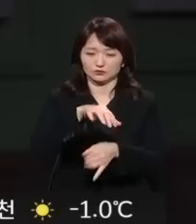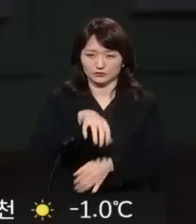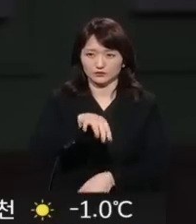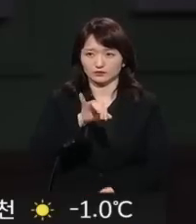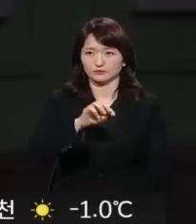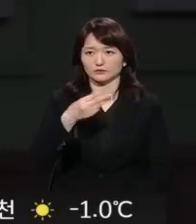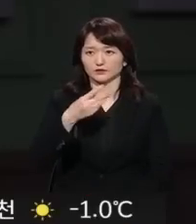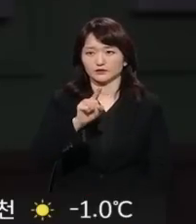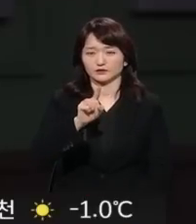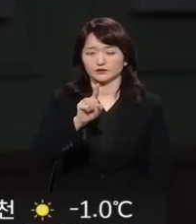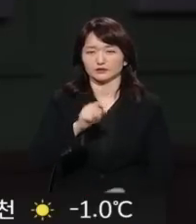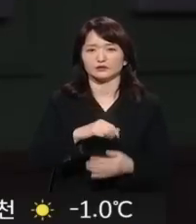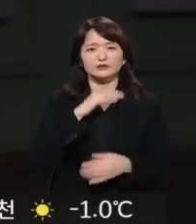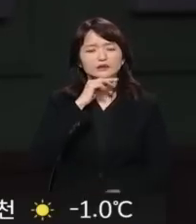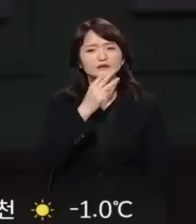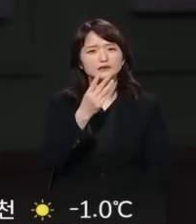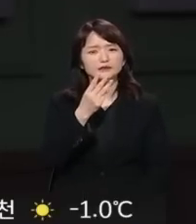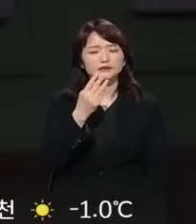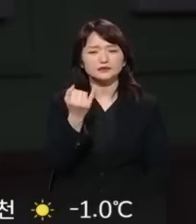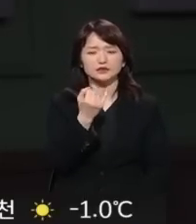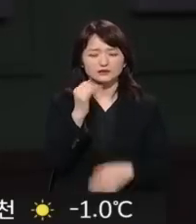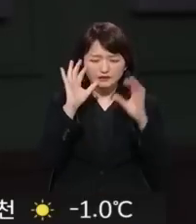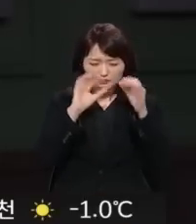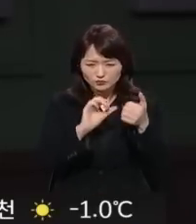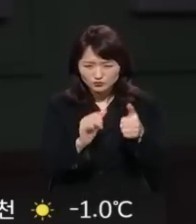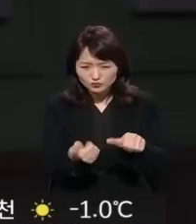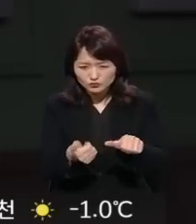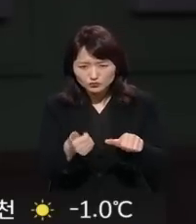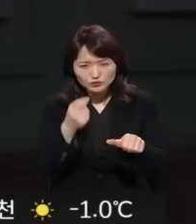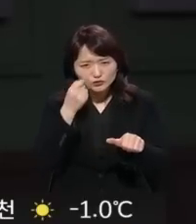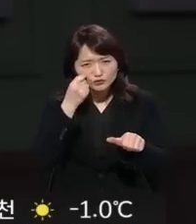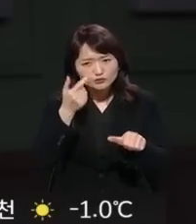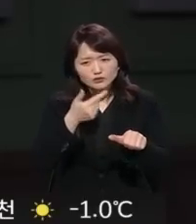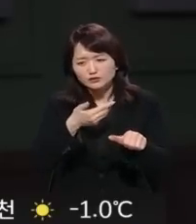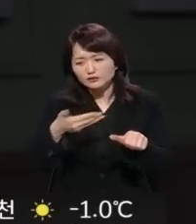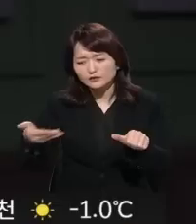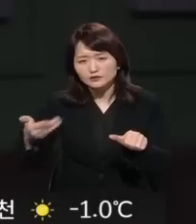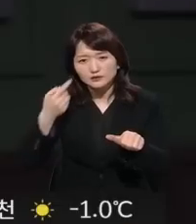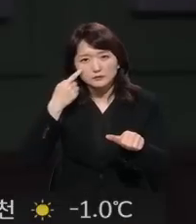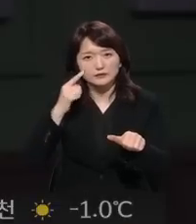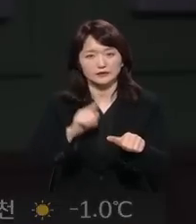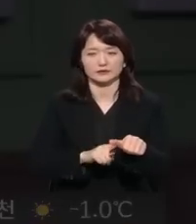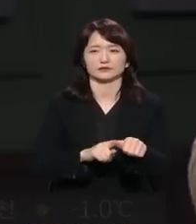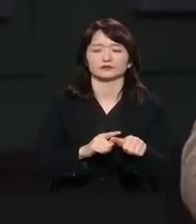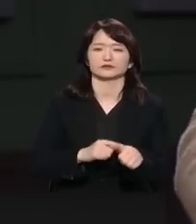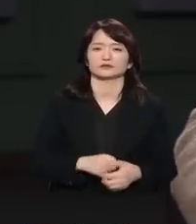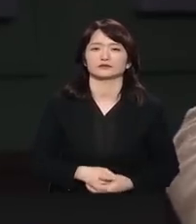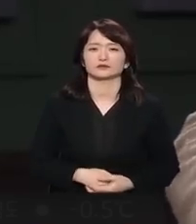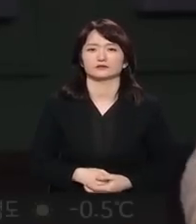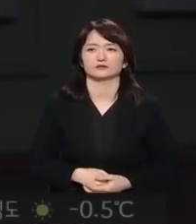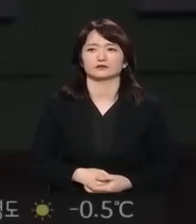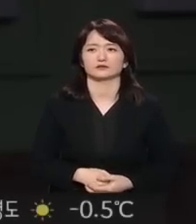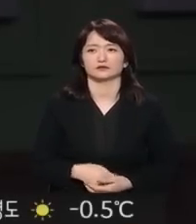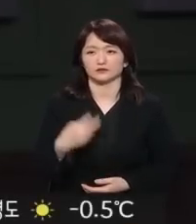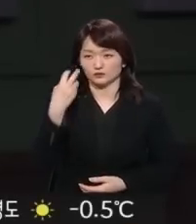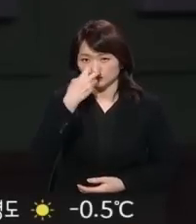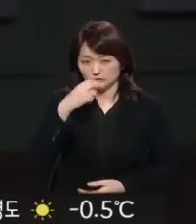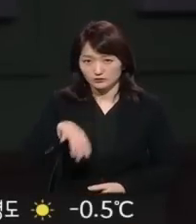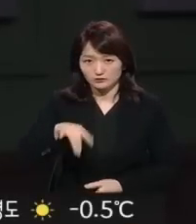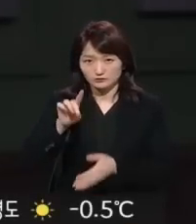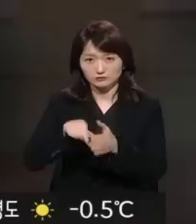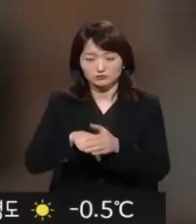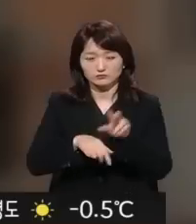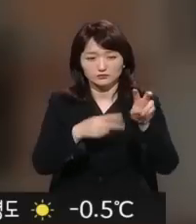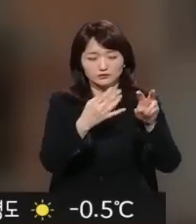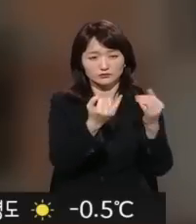빌라에서 세 살짜리 여아가 숨진지 6개월 지난 상태로 발견이 되면서 처음 알려지게 됐습니다이 수사 초반에는요